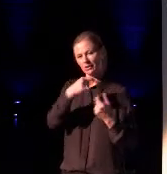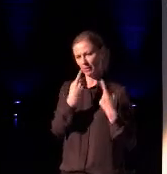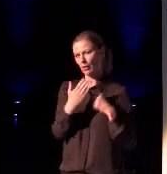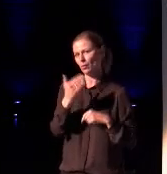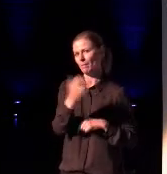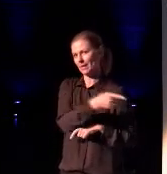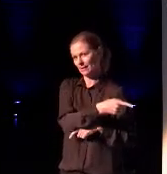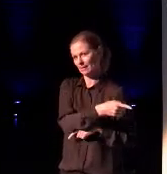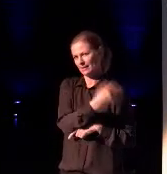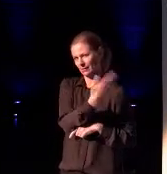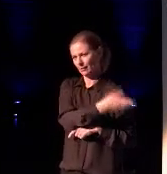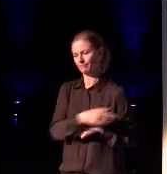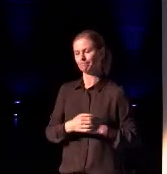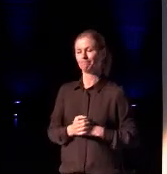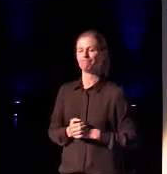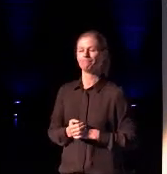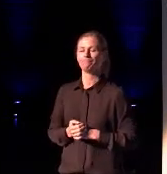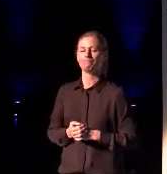det om litt.